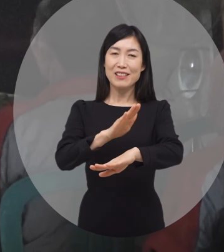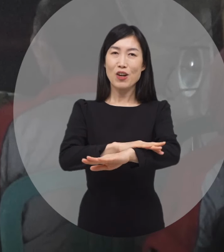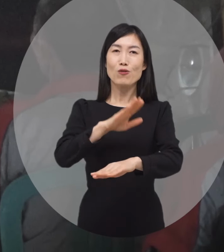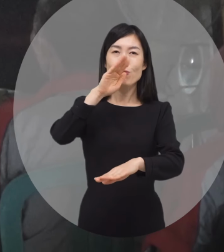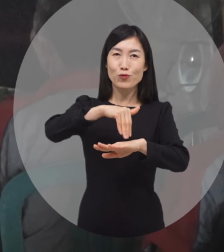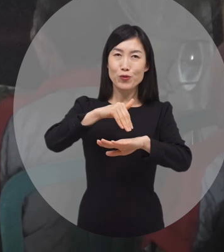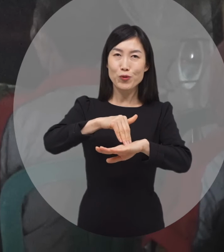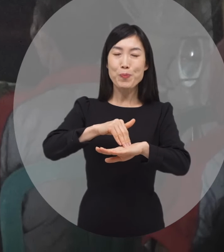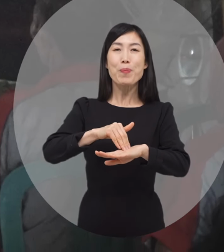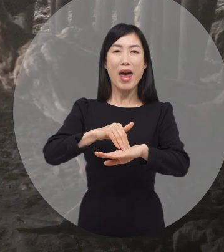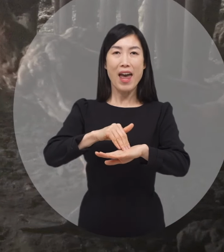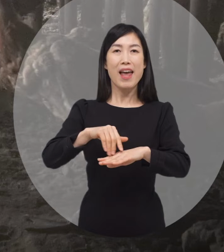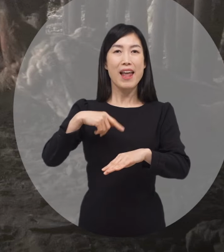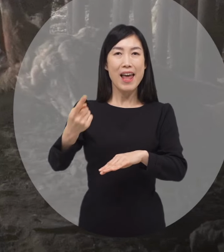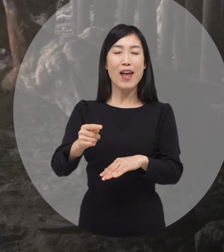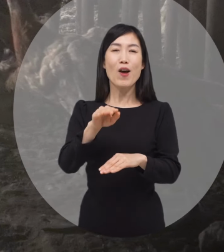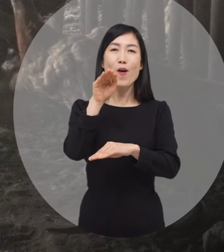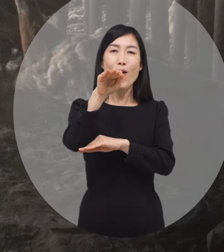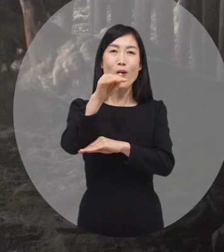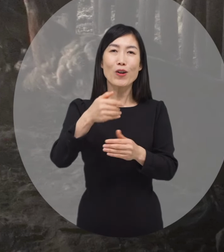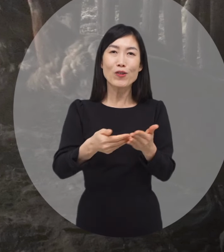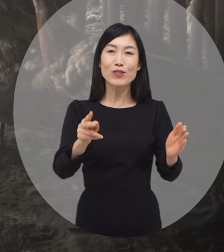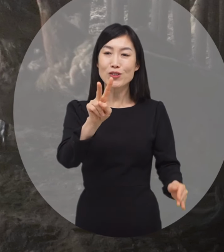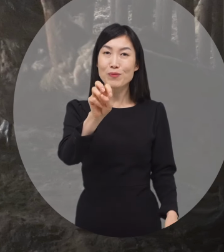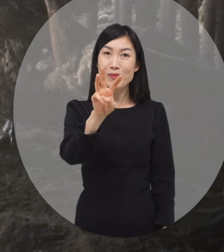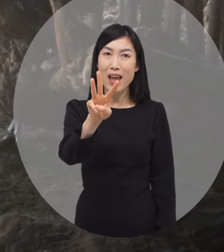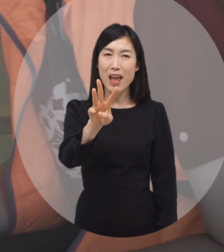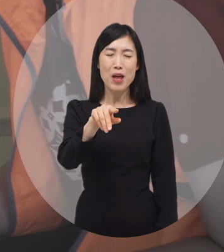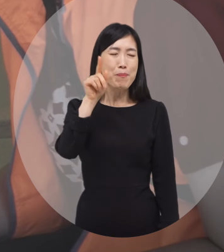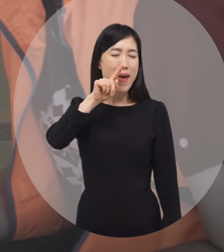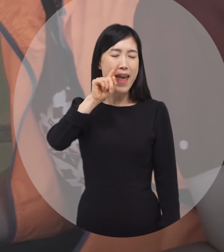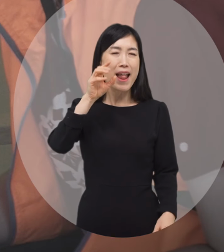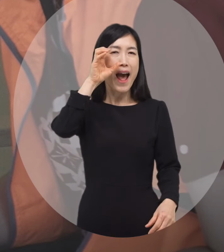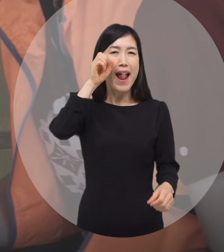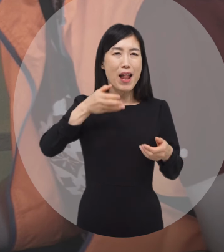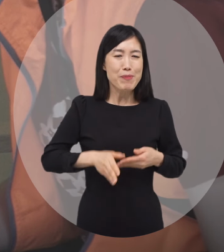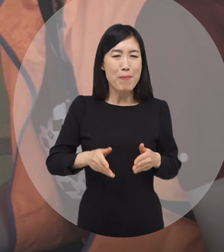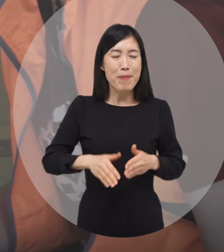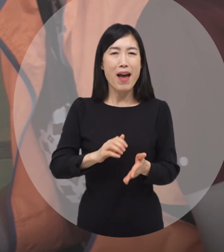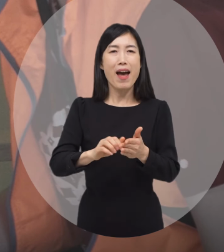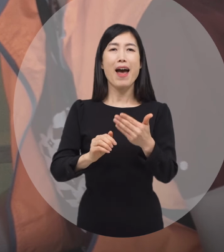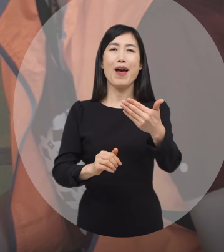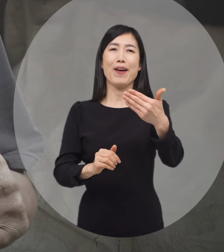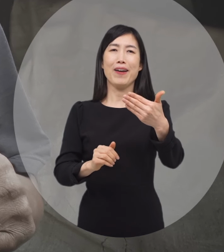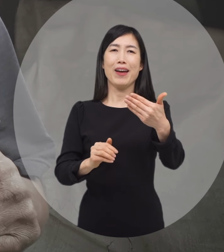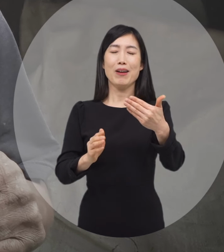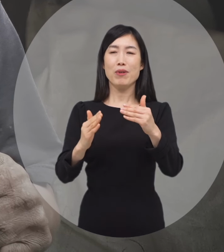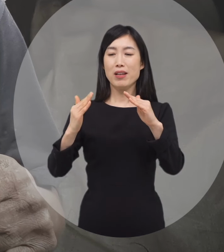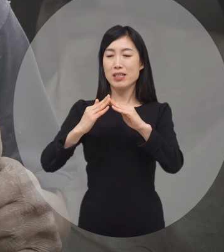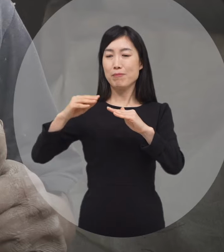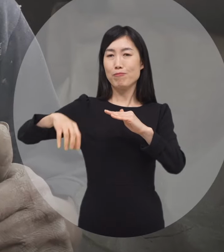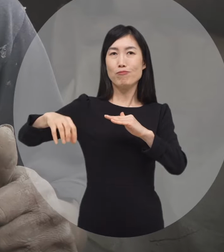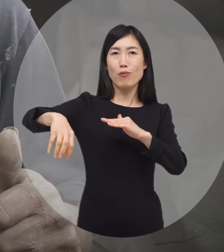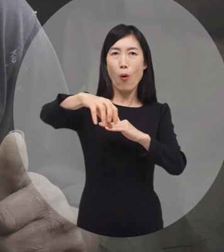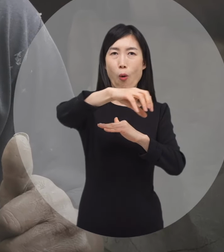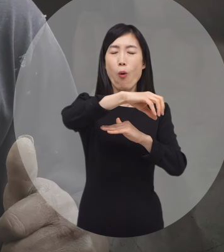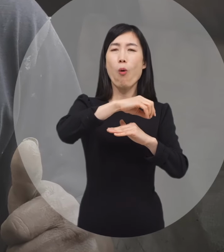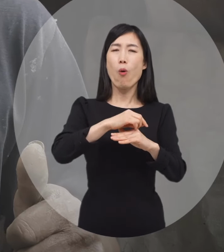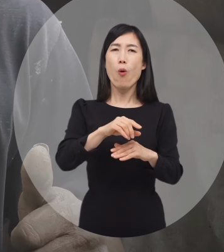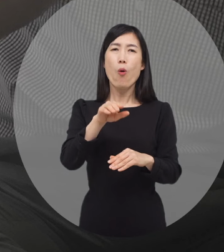직업 훈련 후 지급받은 23마리의 오리가 매일 9개 정도의 알을 낳고 있다는데요. 이웃들에게